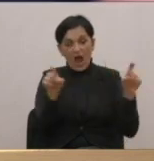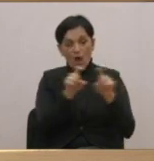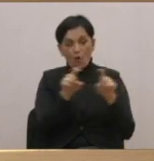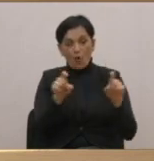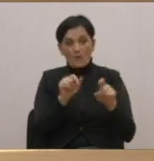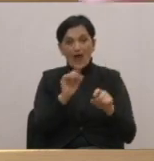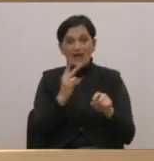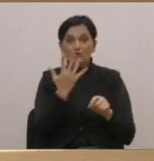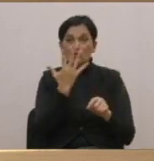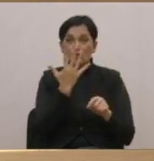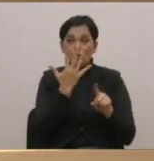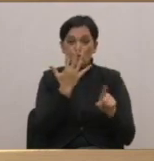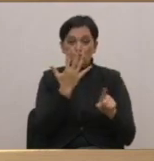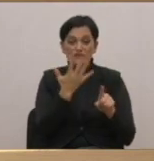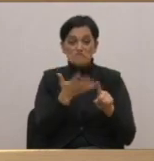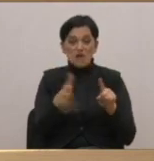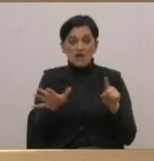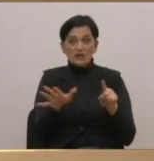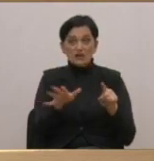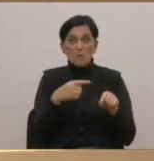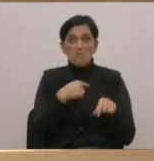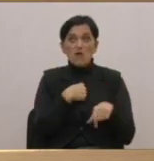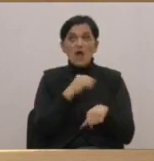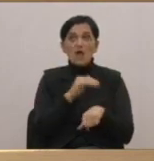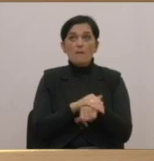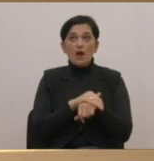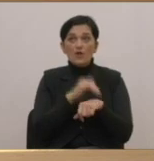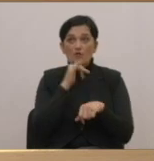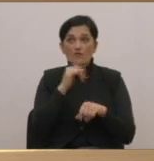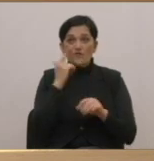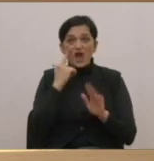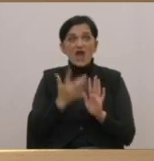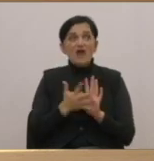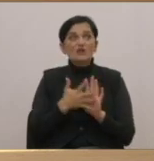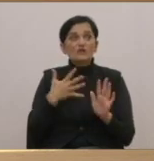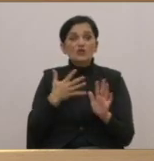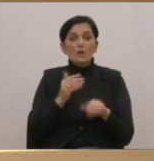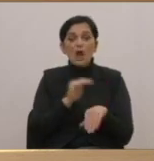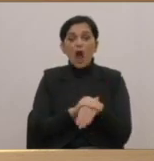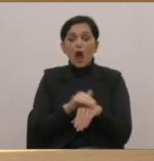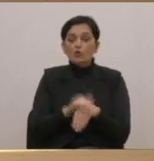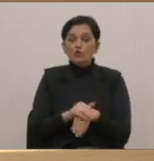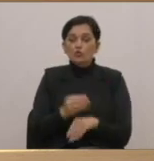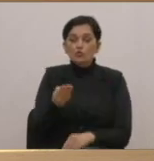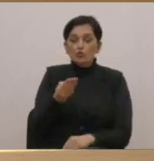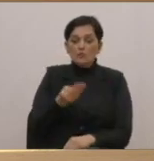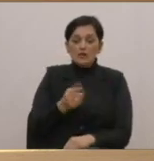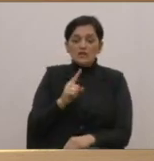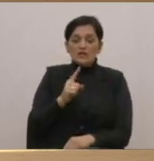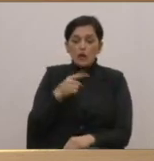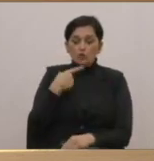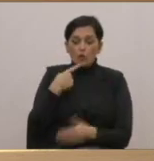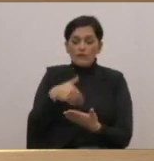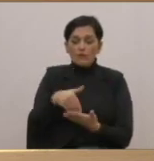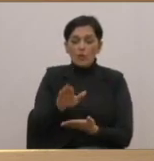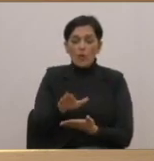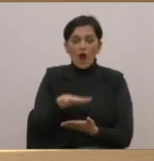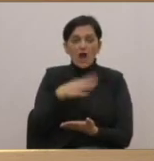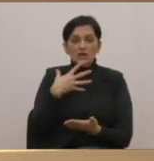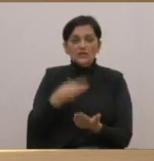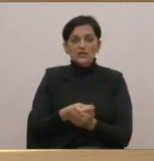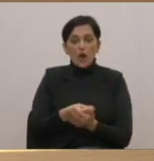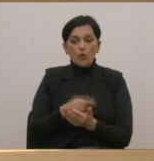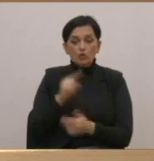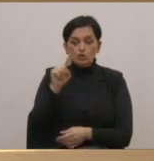არ 5 გვერდიანზე მეტი, იმიტომ რომ მე ფაქტობრივად ვერ ხვდები არგუმენტაციას, რატომ ვამბობთ უარს საკუთარ